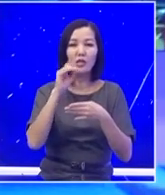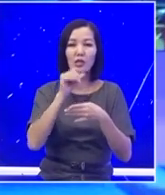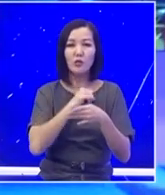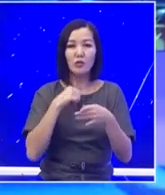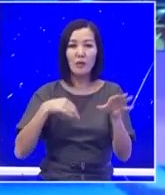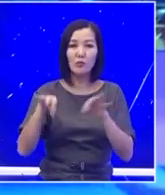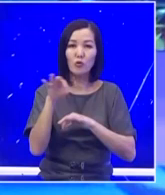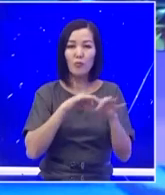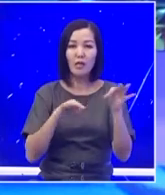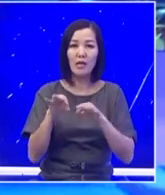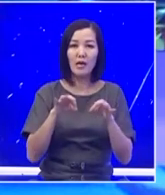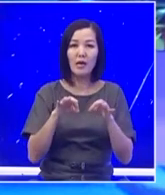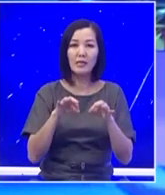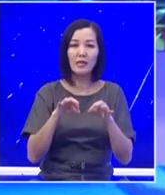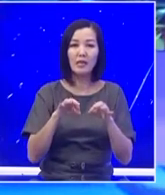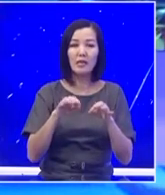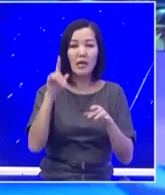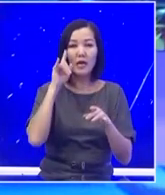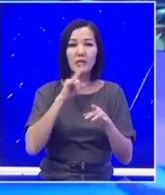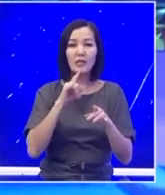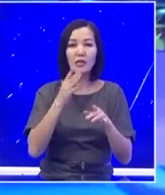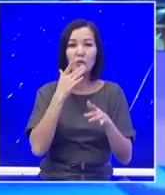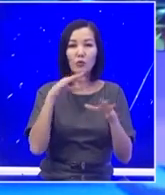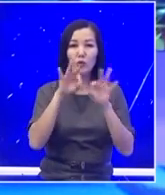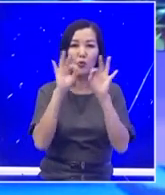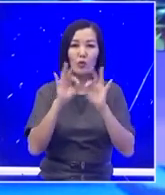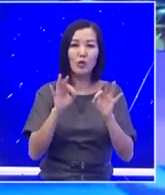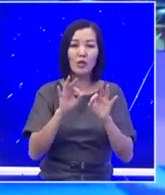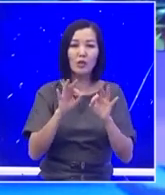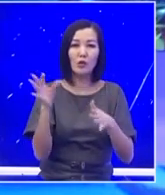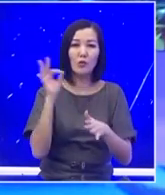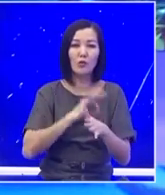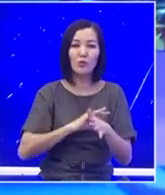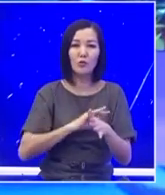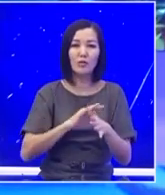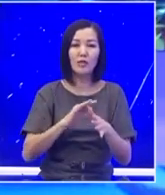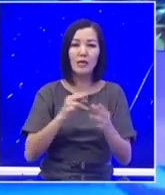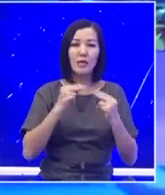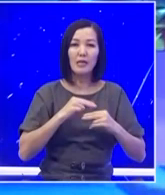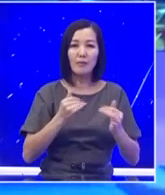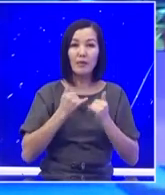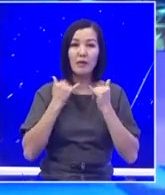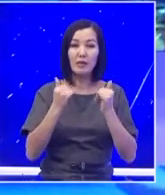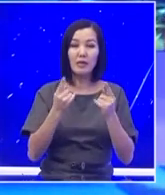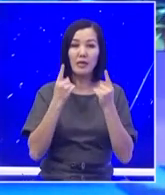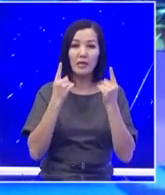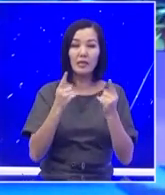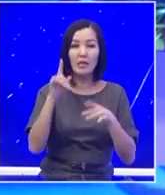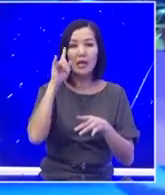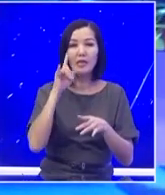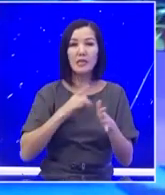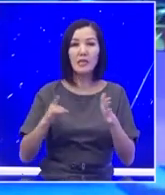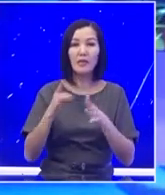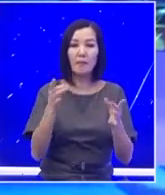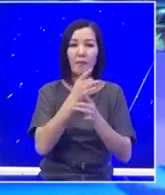жобалаған. Жетісудан түлеп ұлт өнеріне өзіндік қолтаңбасын қалдырған өнер иесінің еңбегі елеусіз қалған жоқ. Қазақстан